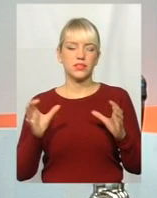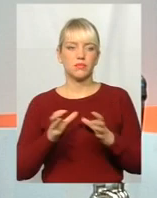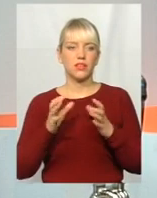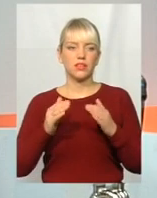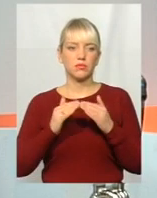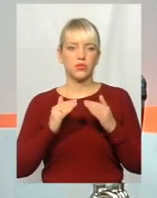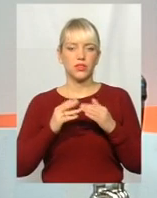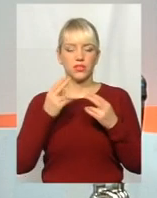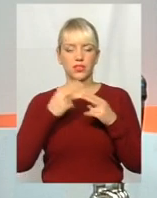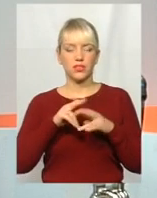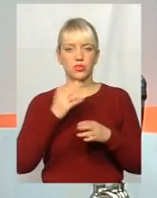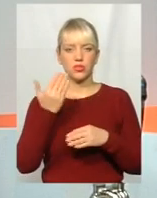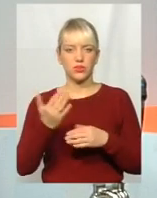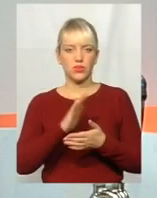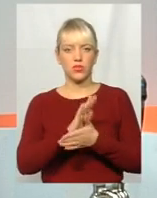будинків і технічного стану,